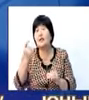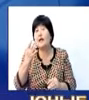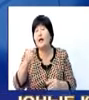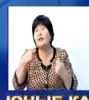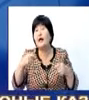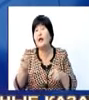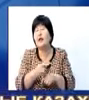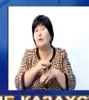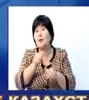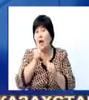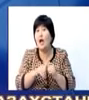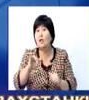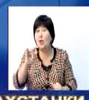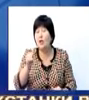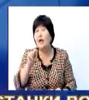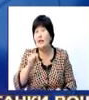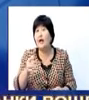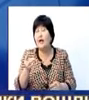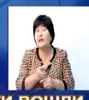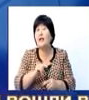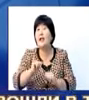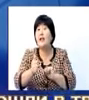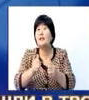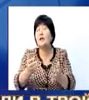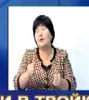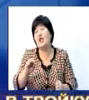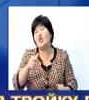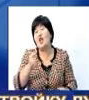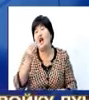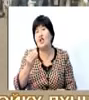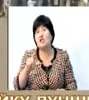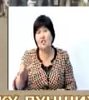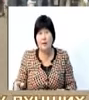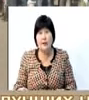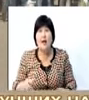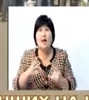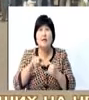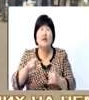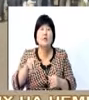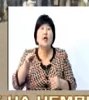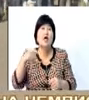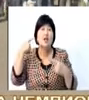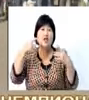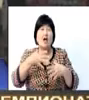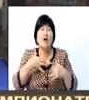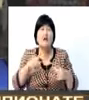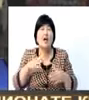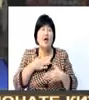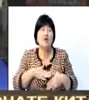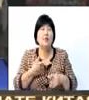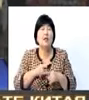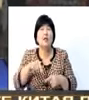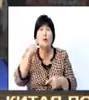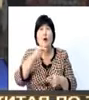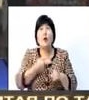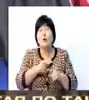Сельскохозяйственные ярмарки проводятся каждую субботу. На этот раз эстафету приняли шалагашцы. Земледельцы и животноводы района довольны этим